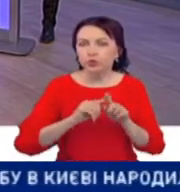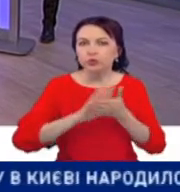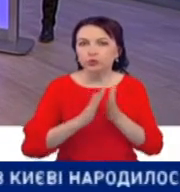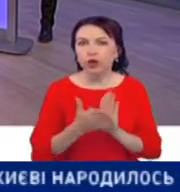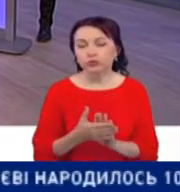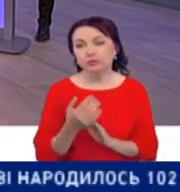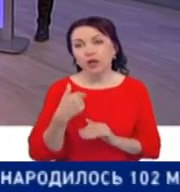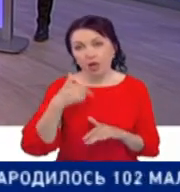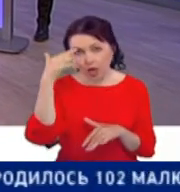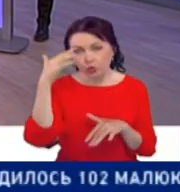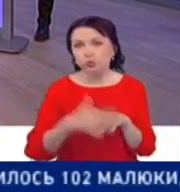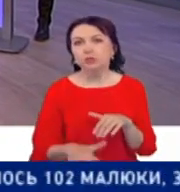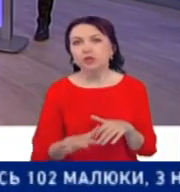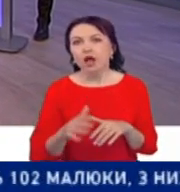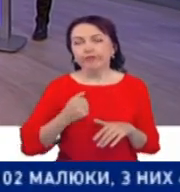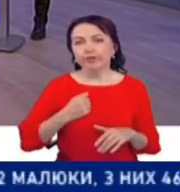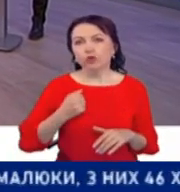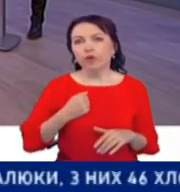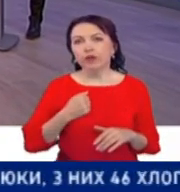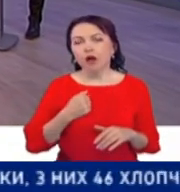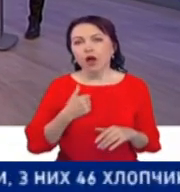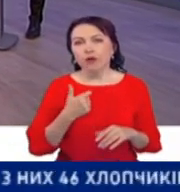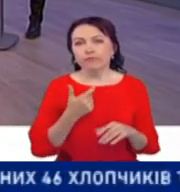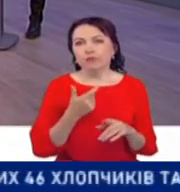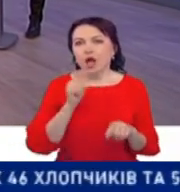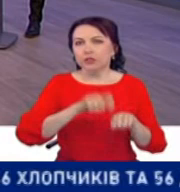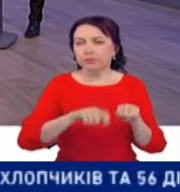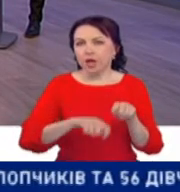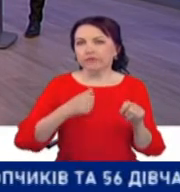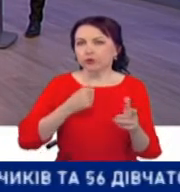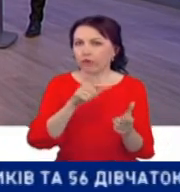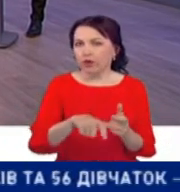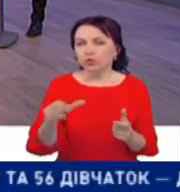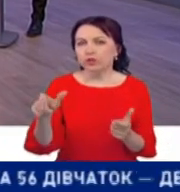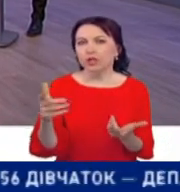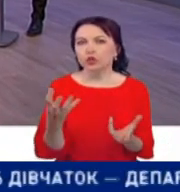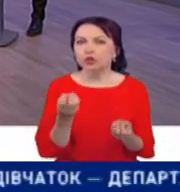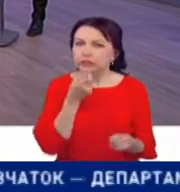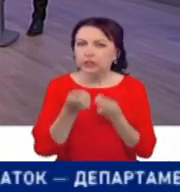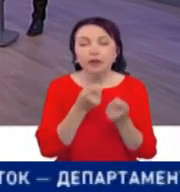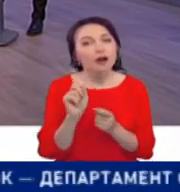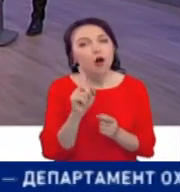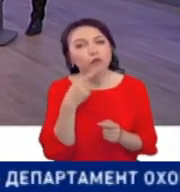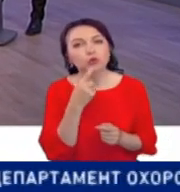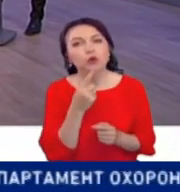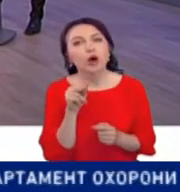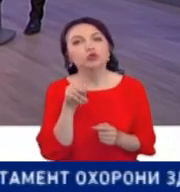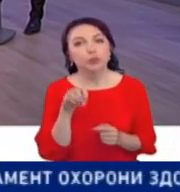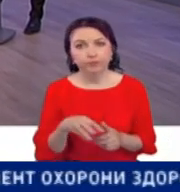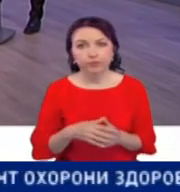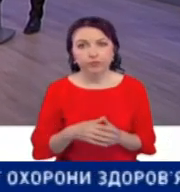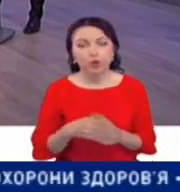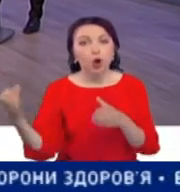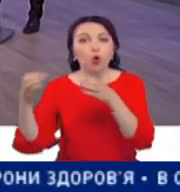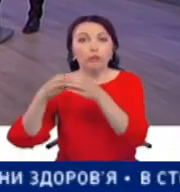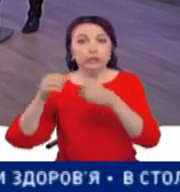тут військовий більше експерт, військова людина, можливо, ще якісь деталі. А я про те, що приїхали і були шоковані.